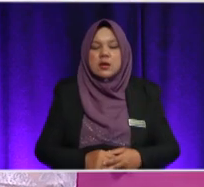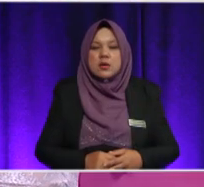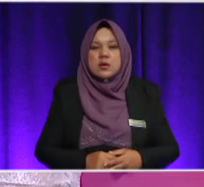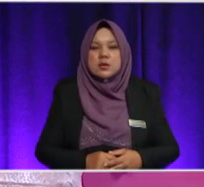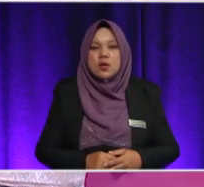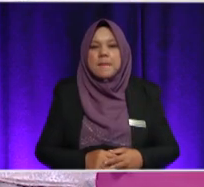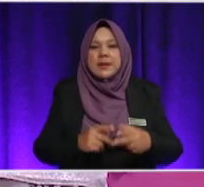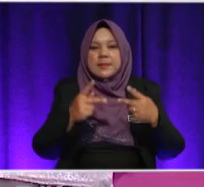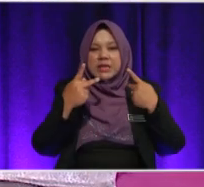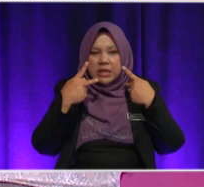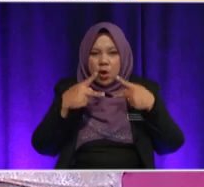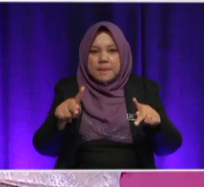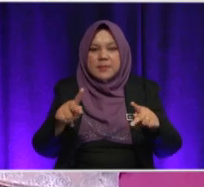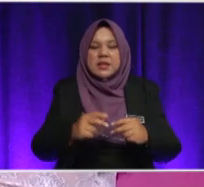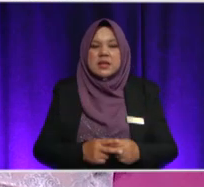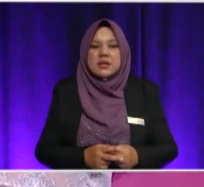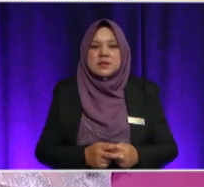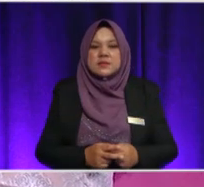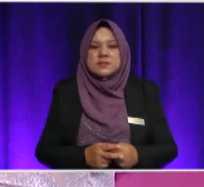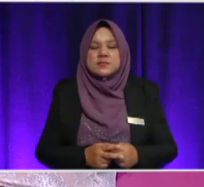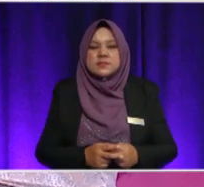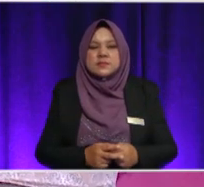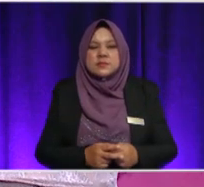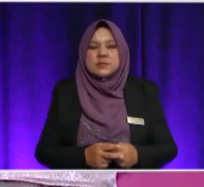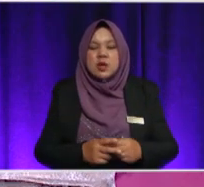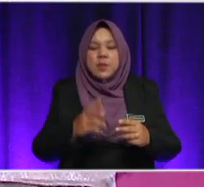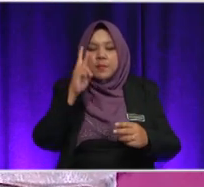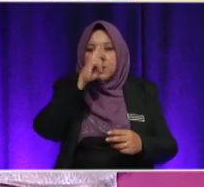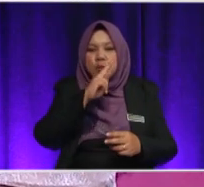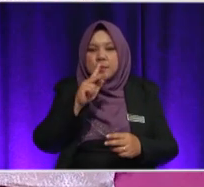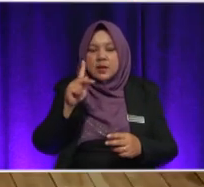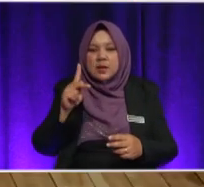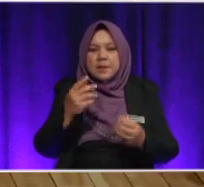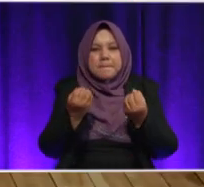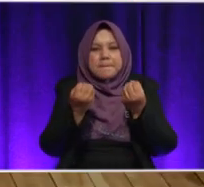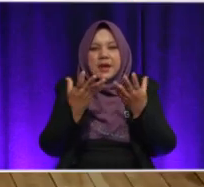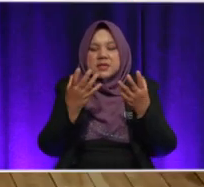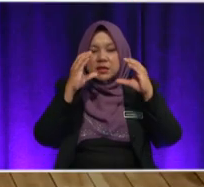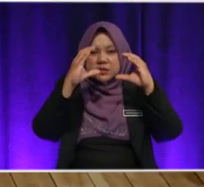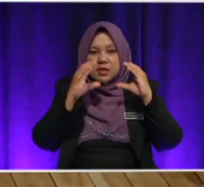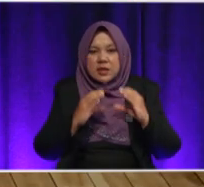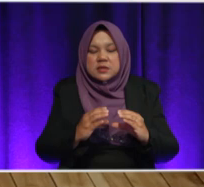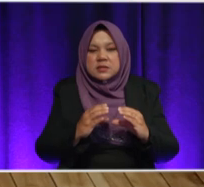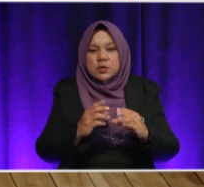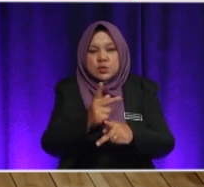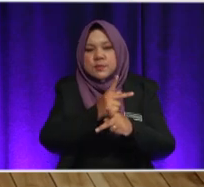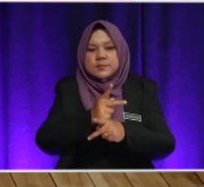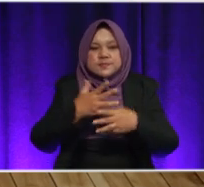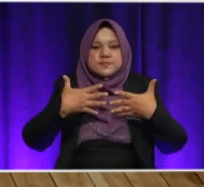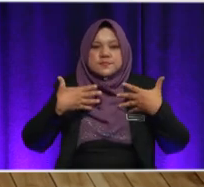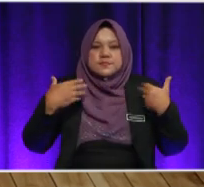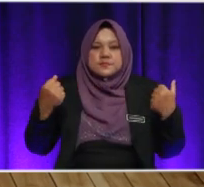perbuatan komplementary perubahan komplementary merupakan kepebagaian kaidah dalam penjagaan kesehatan